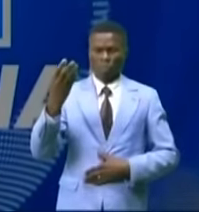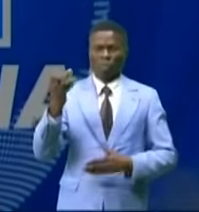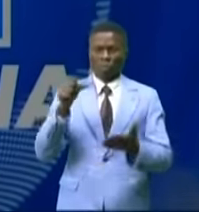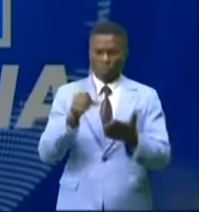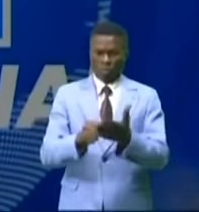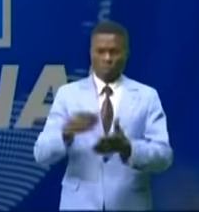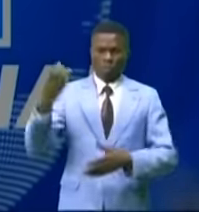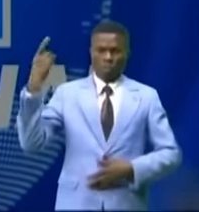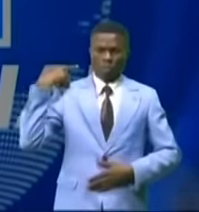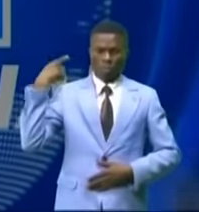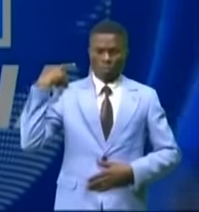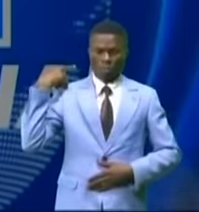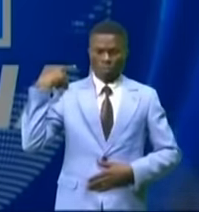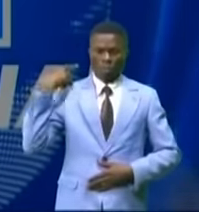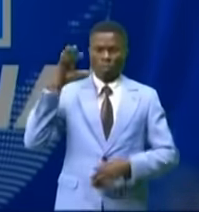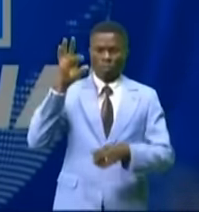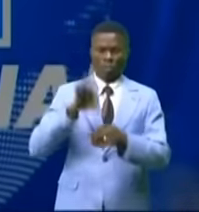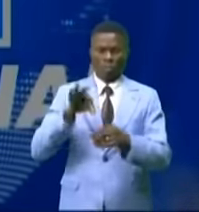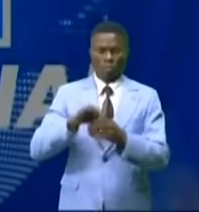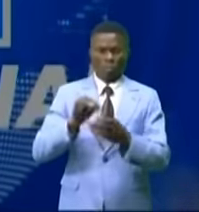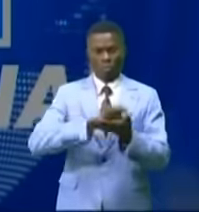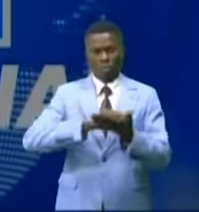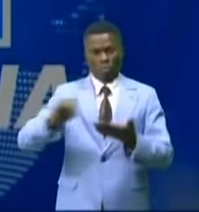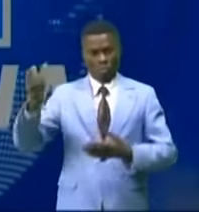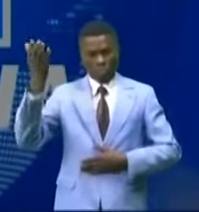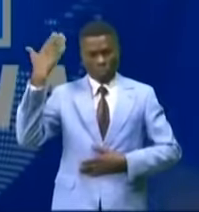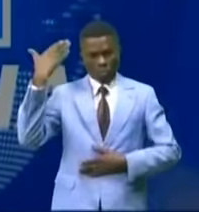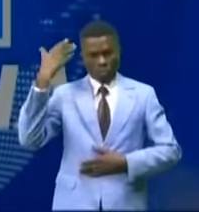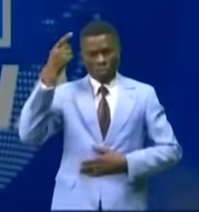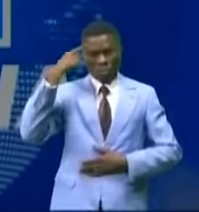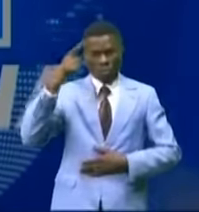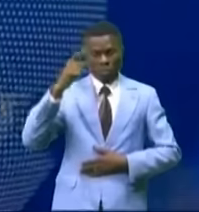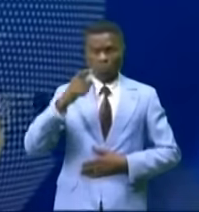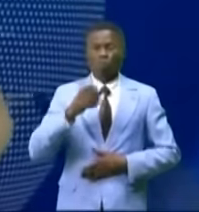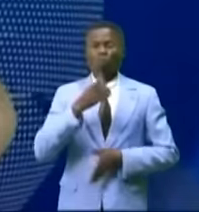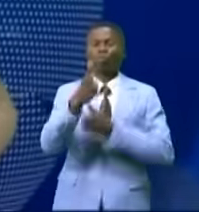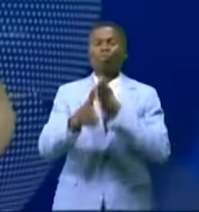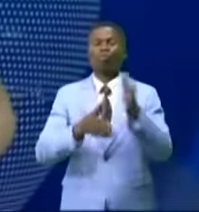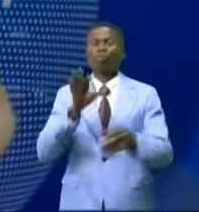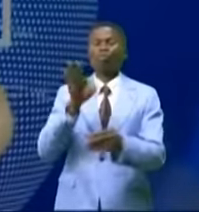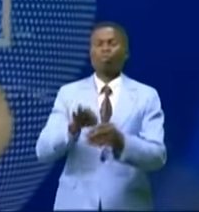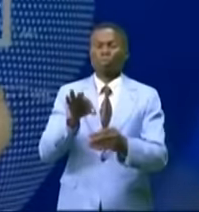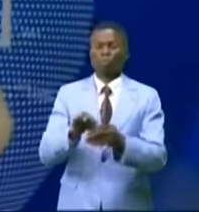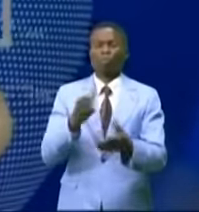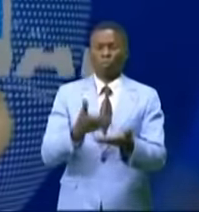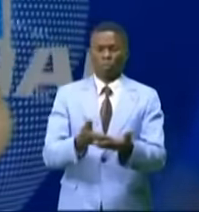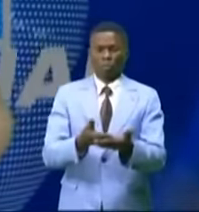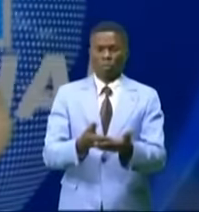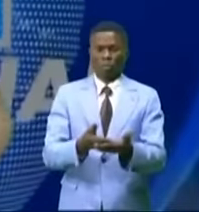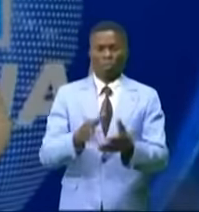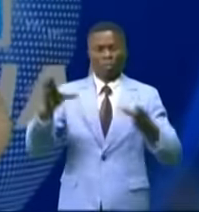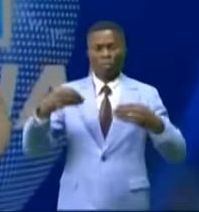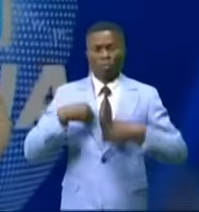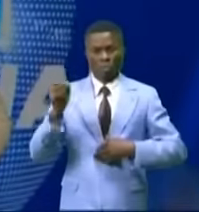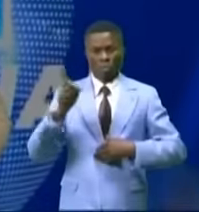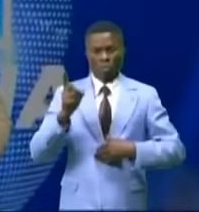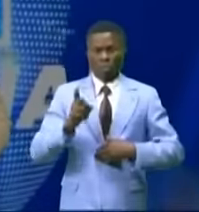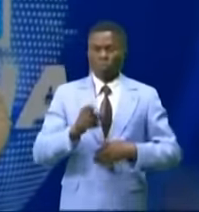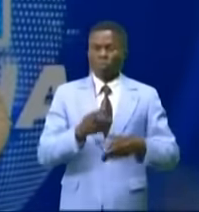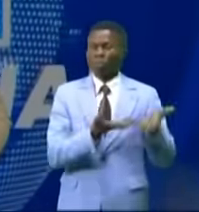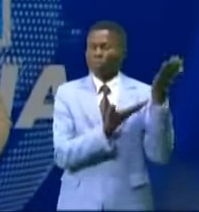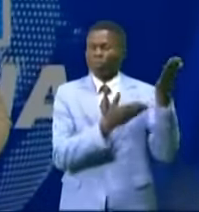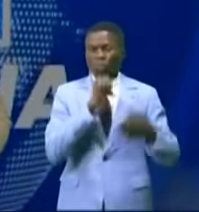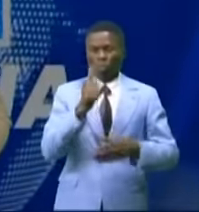nationaux invalidés par la Commission électorale nationale indépendante pour fraude électorale. Motif irrécevabilité, non-fondement